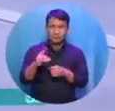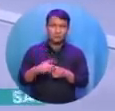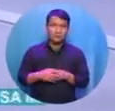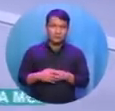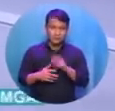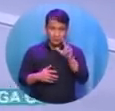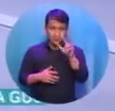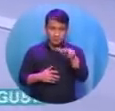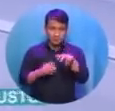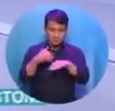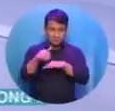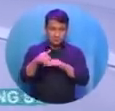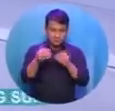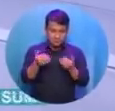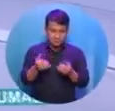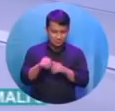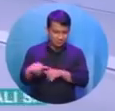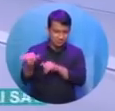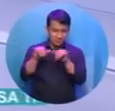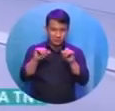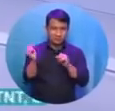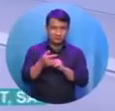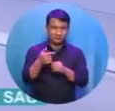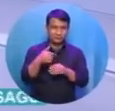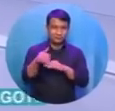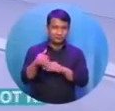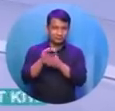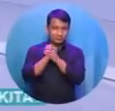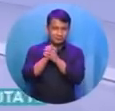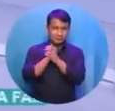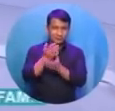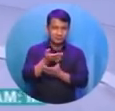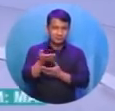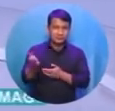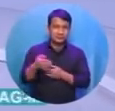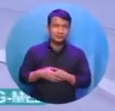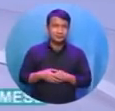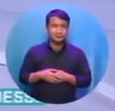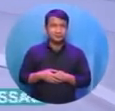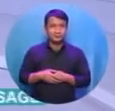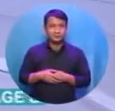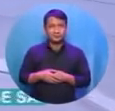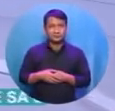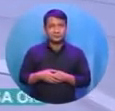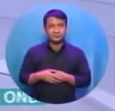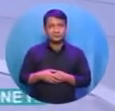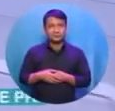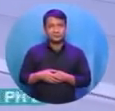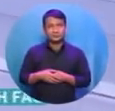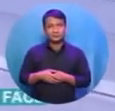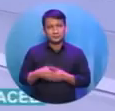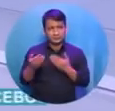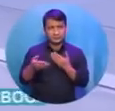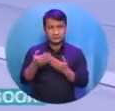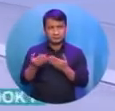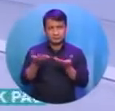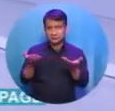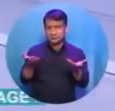3 o'clock, nandyan na lahat. Okay, congratulations. Okay, ganun